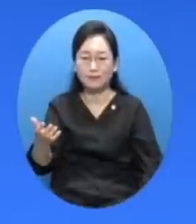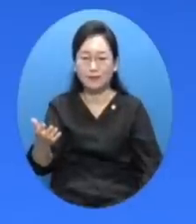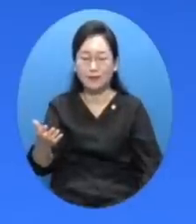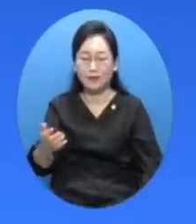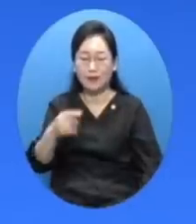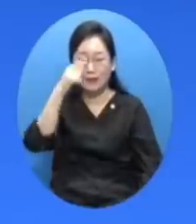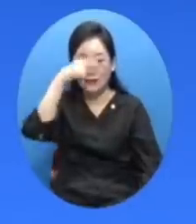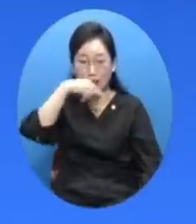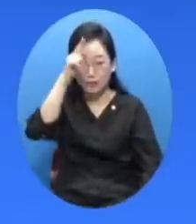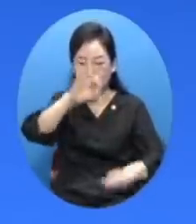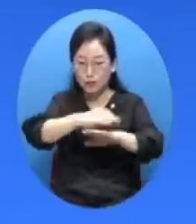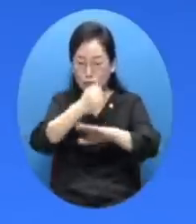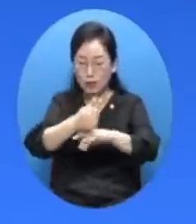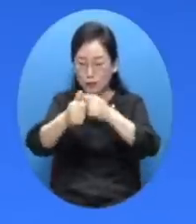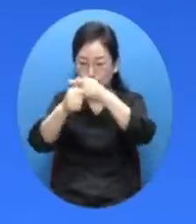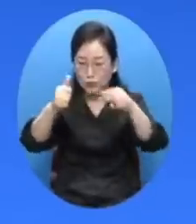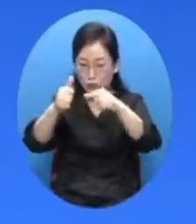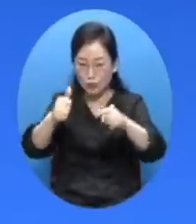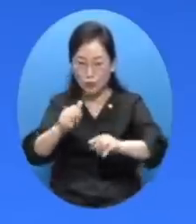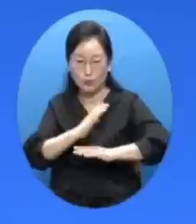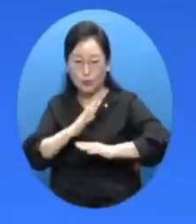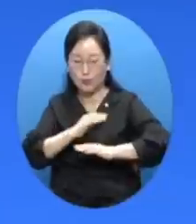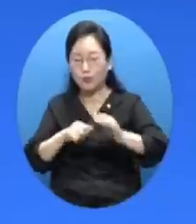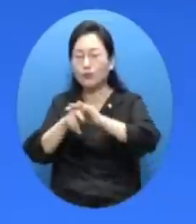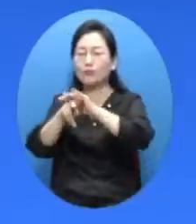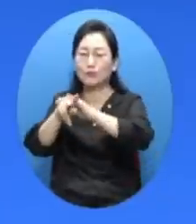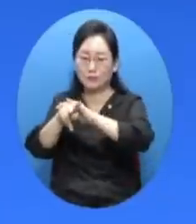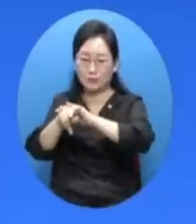사울왕을 피해 도망다니면서